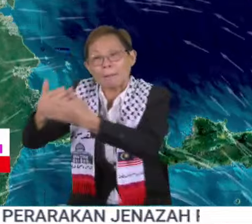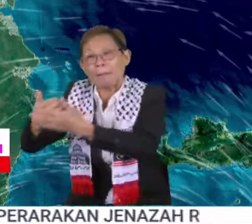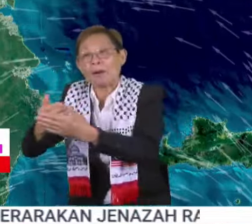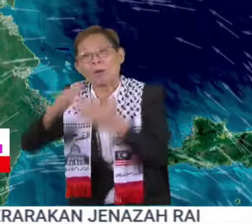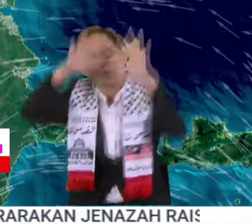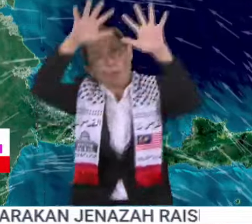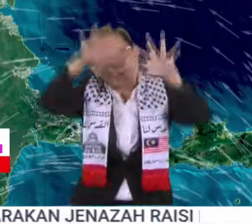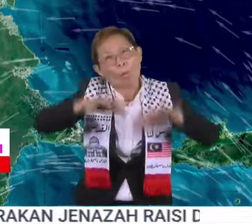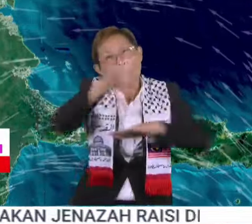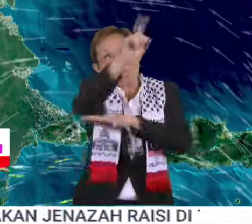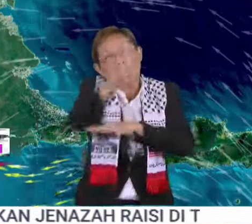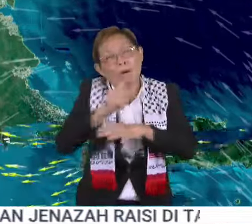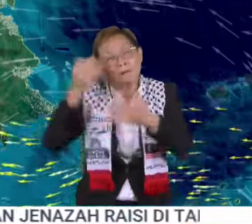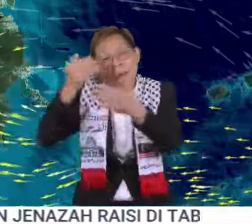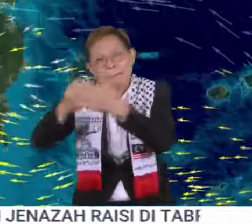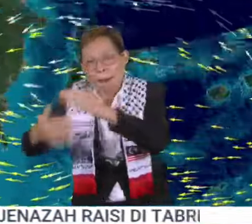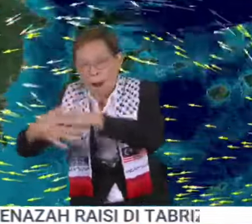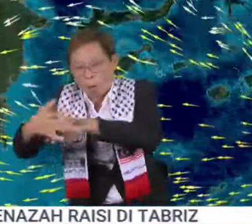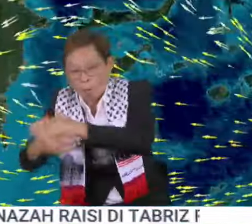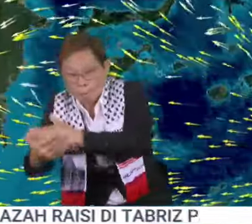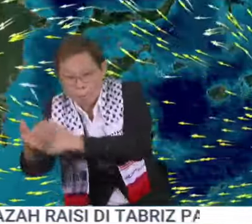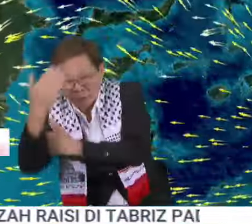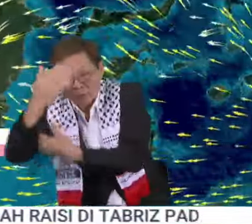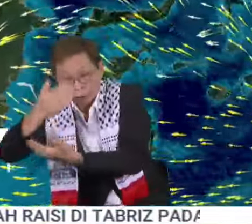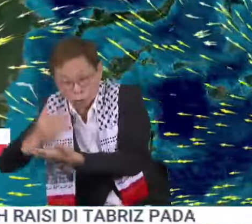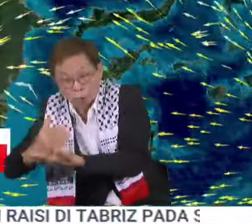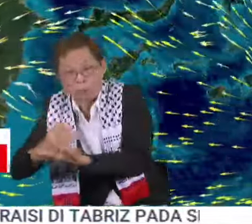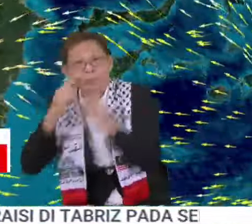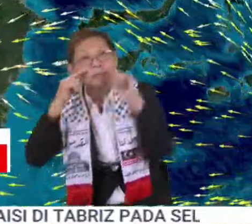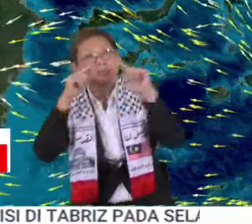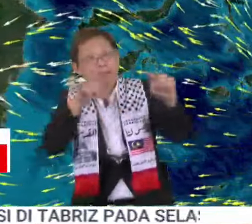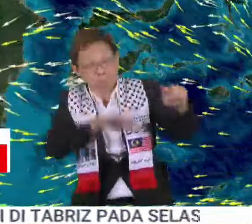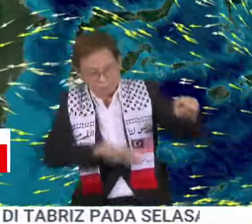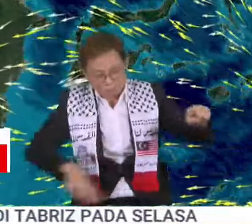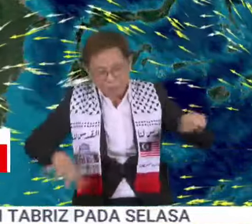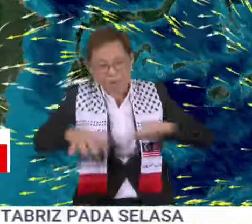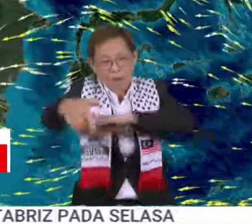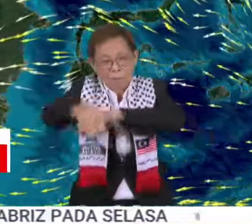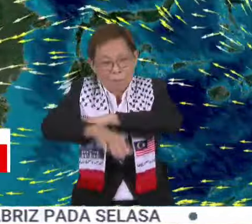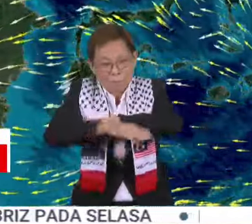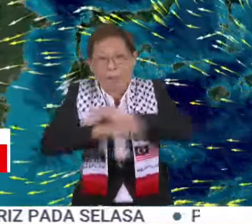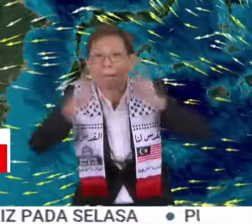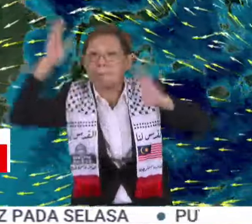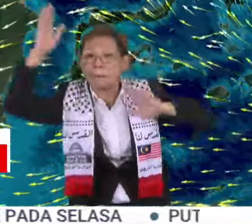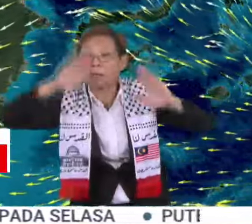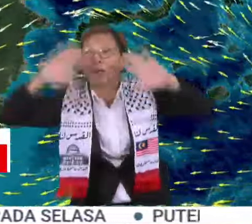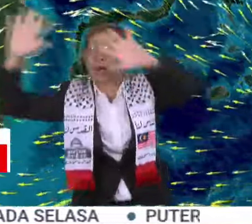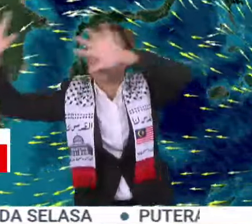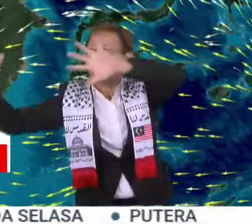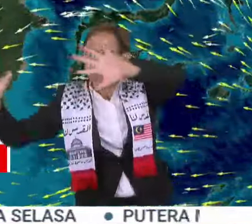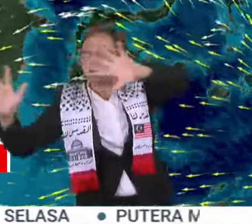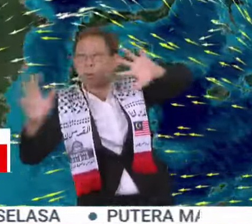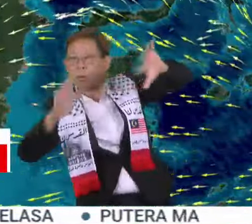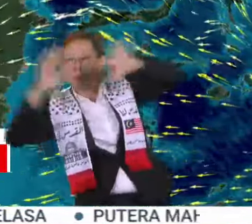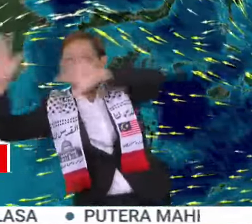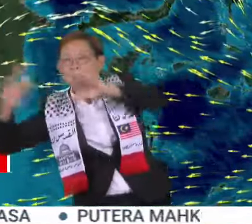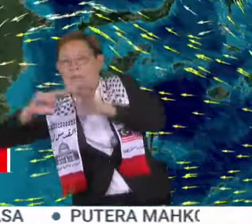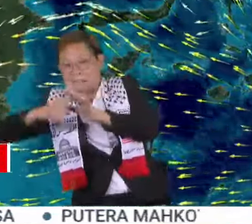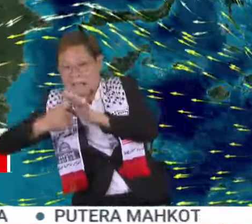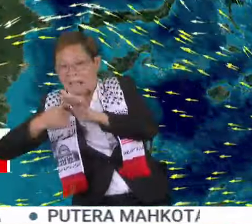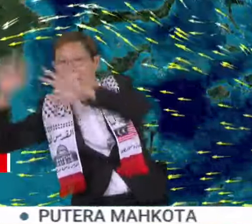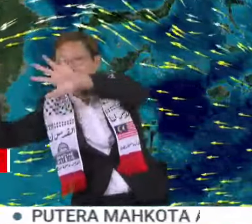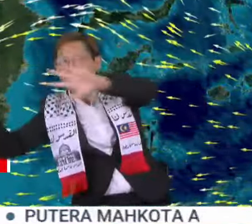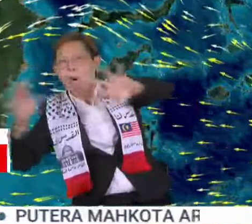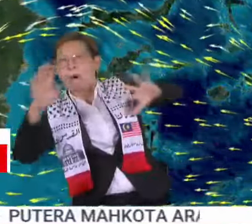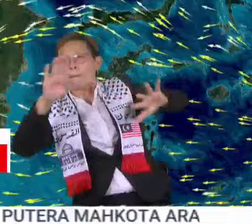awal pagi nanti. Dan akhir sekali, kita lihat keadaan di sekitar kawasan perairan negara. Angin kini dilihat mula bergerak